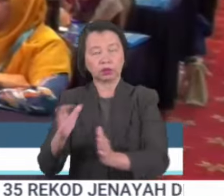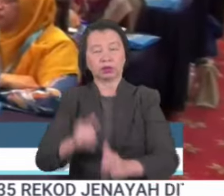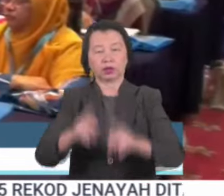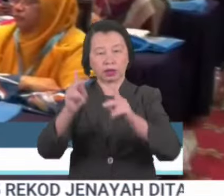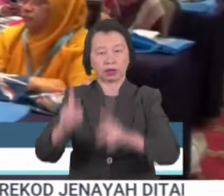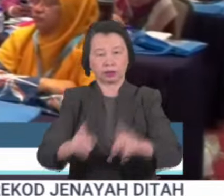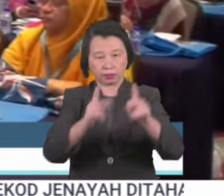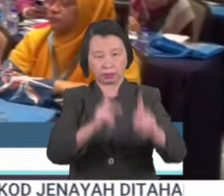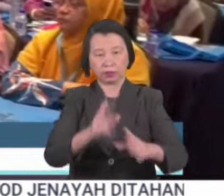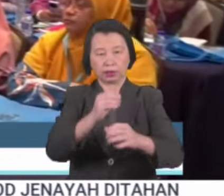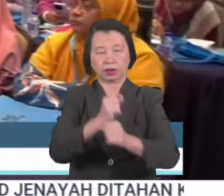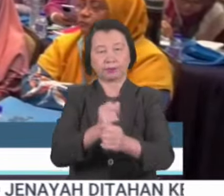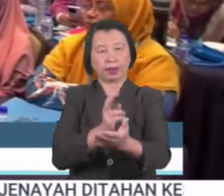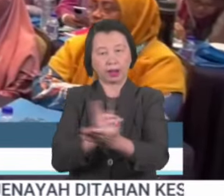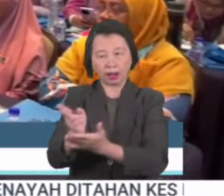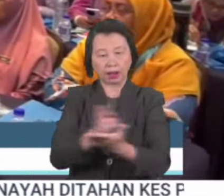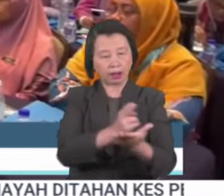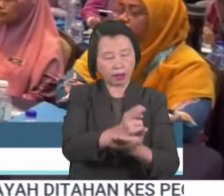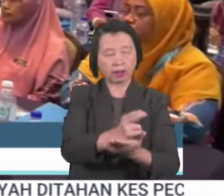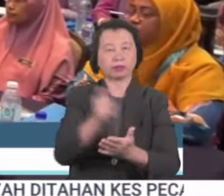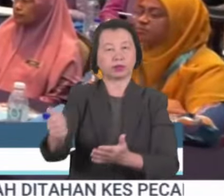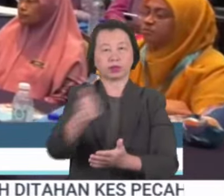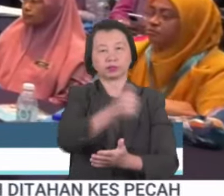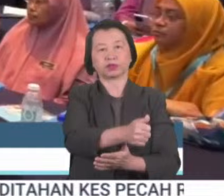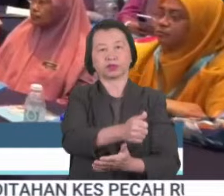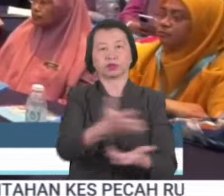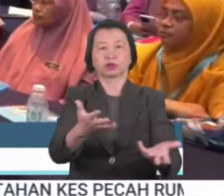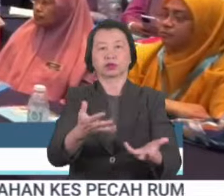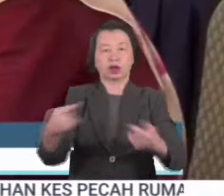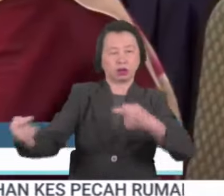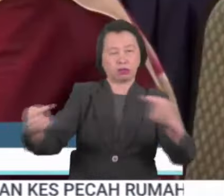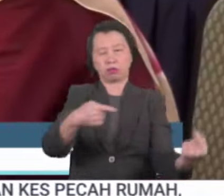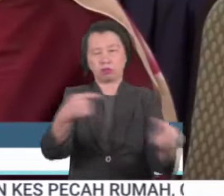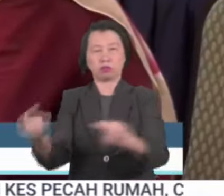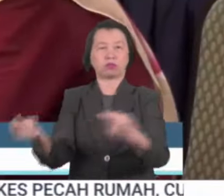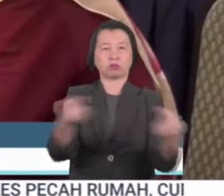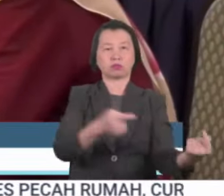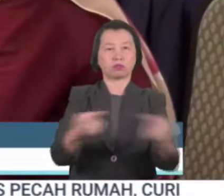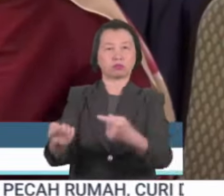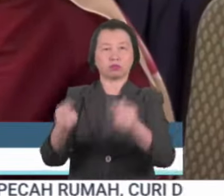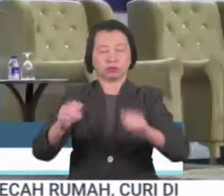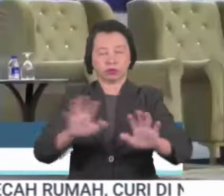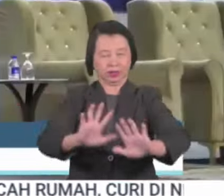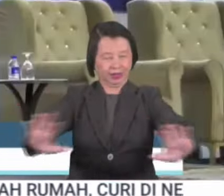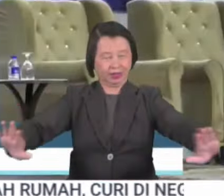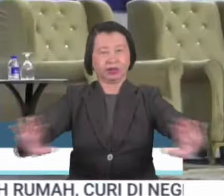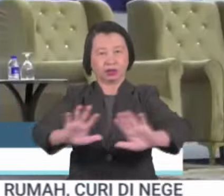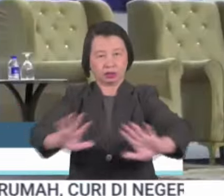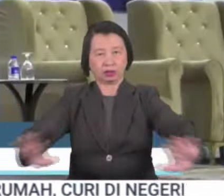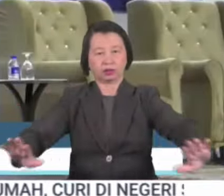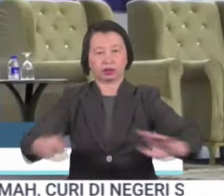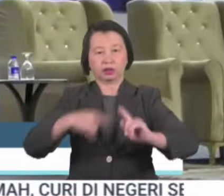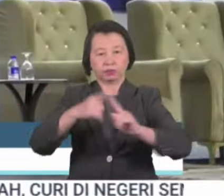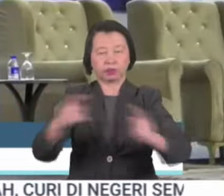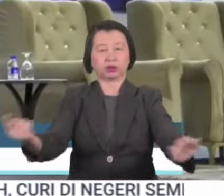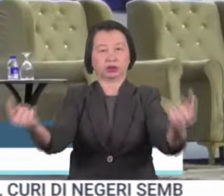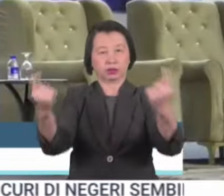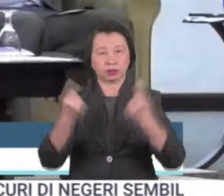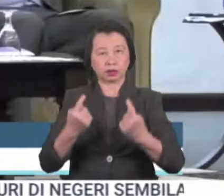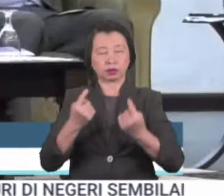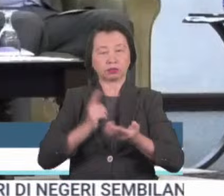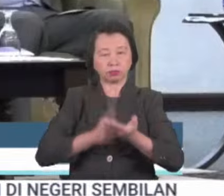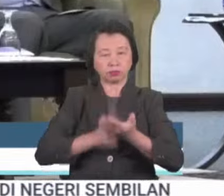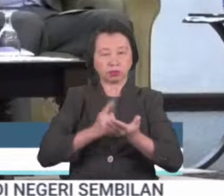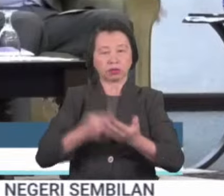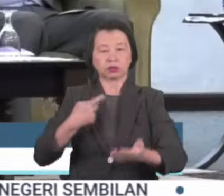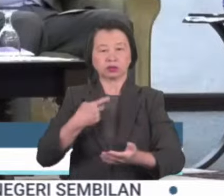pihak-pihak mendapat hak masing-masing. Dan terutama ada perbalahan-perbalahan yang dapat diharmonikan bila datang ke perunding cara,